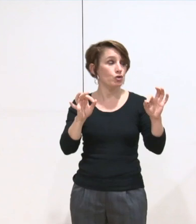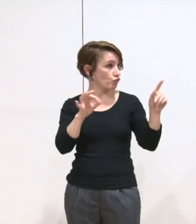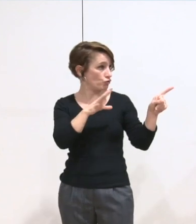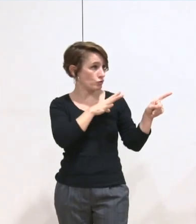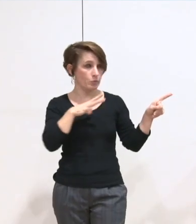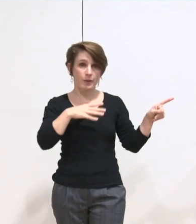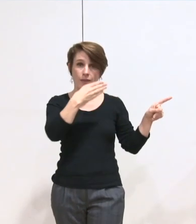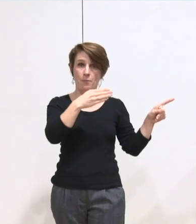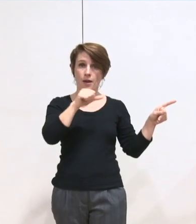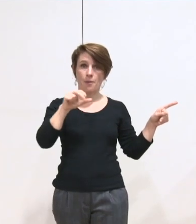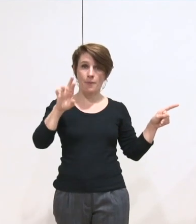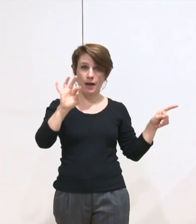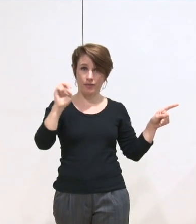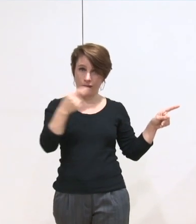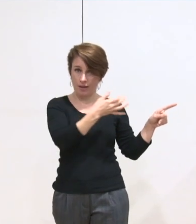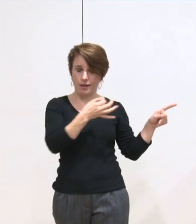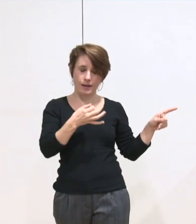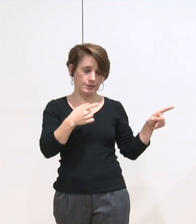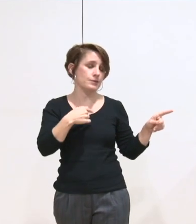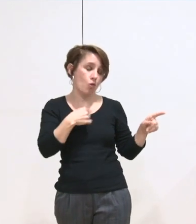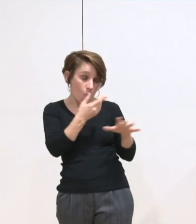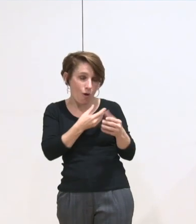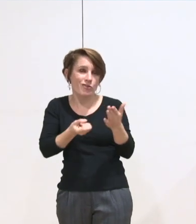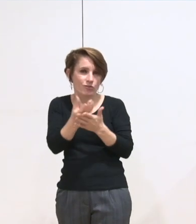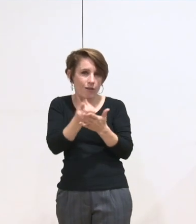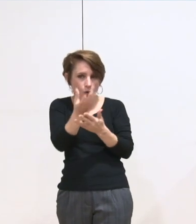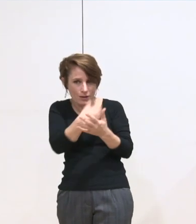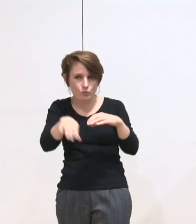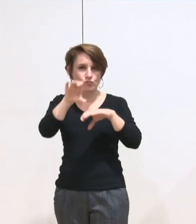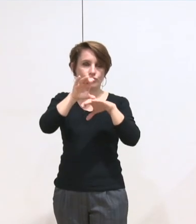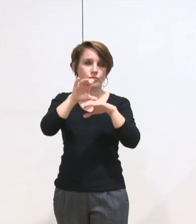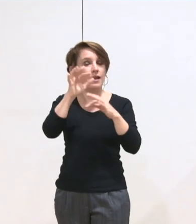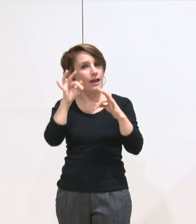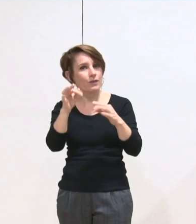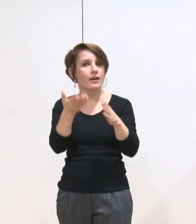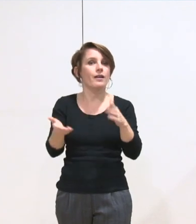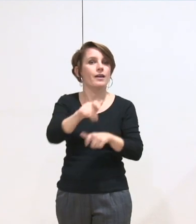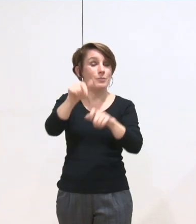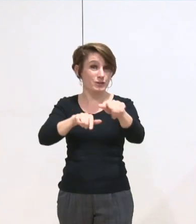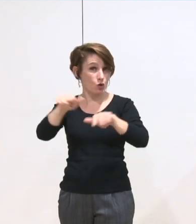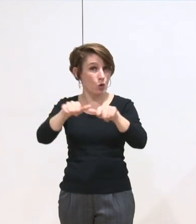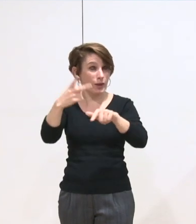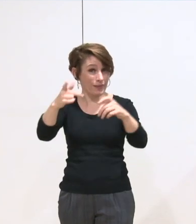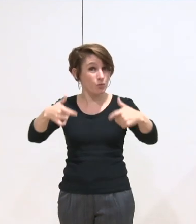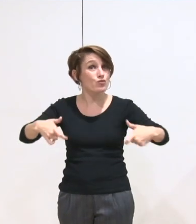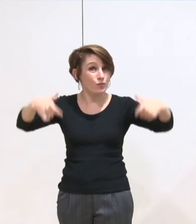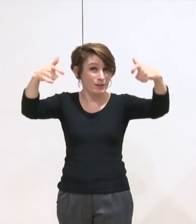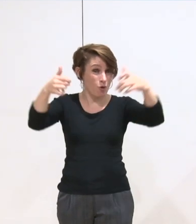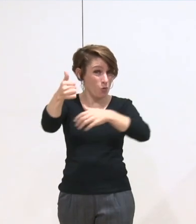vais parler de l'implication des habitants de la barre Anatole France dans l'élaboration de cette